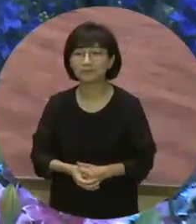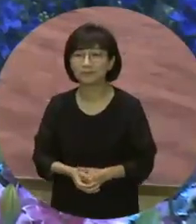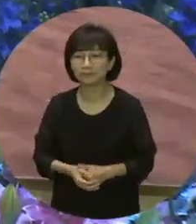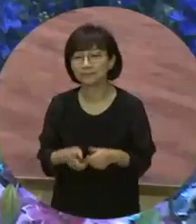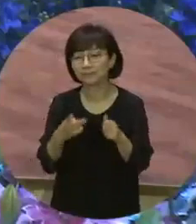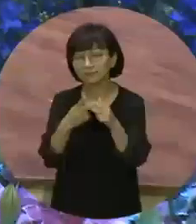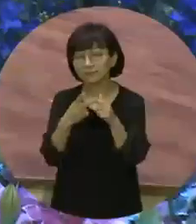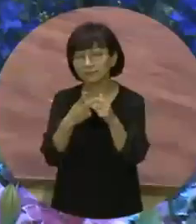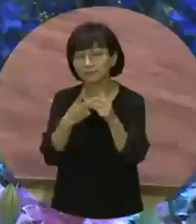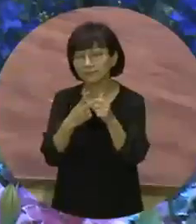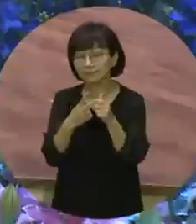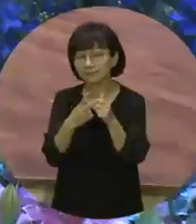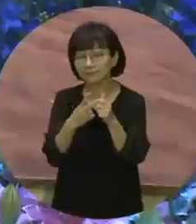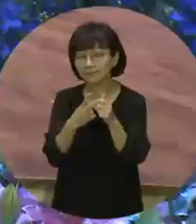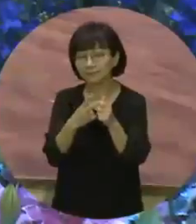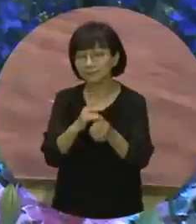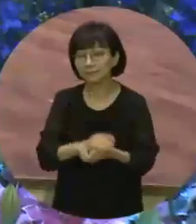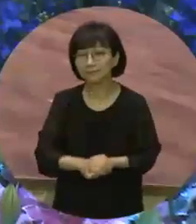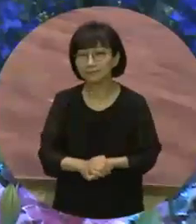두 번째는